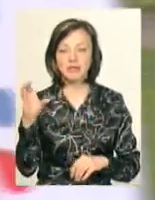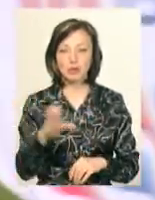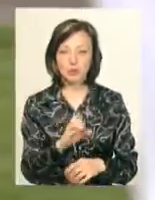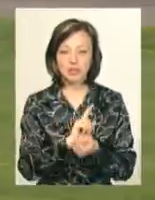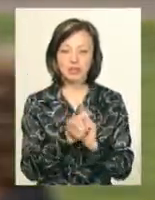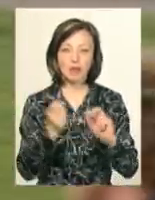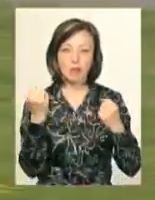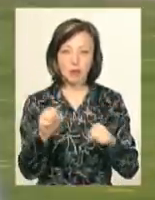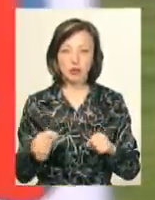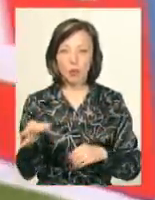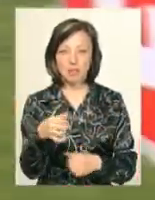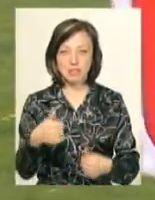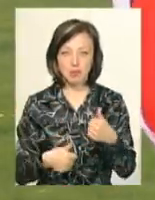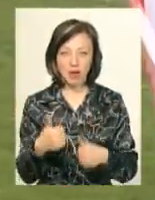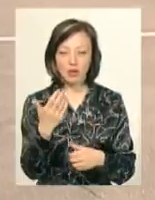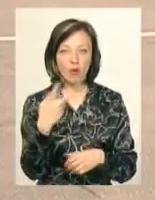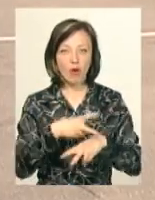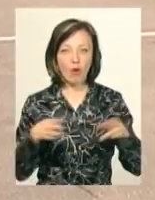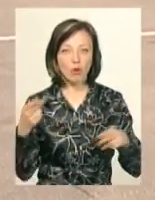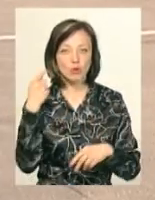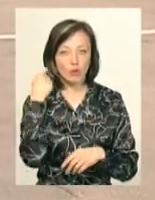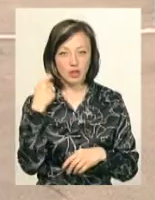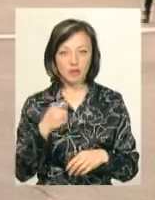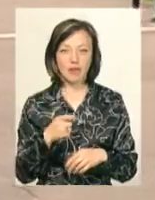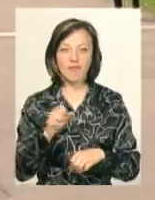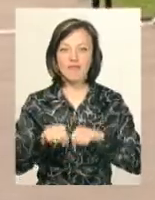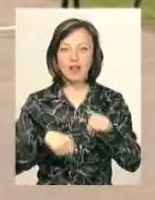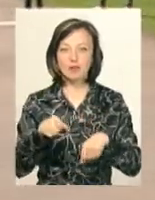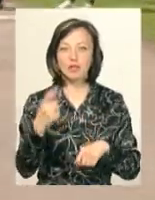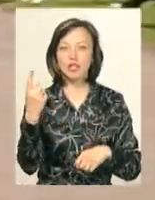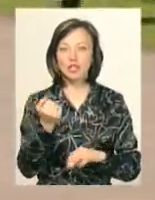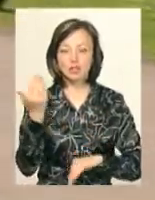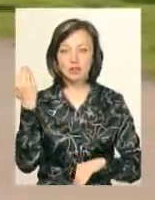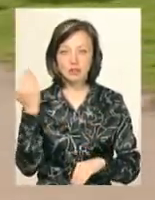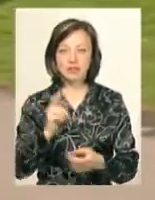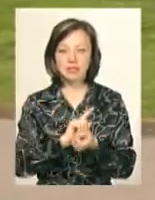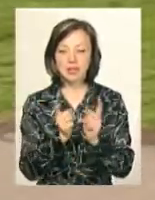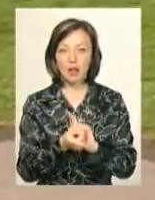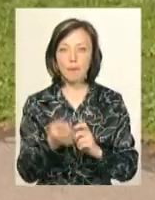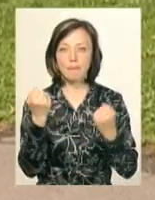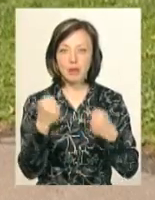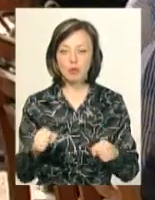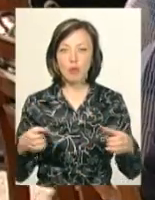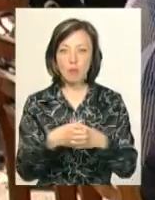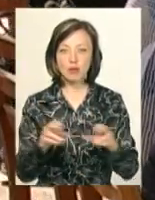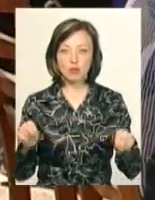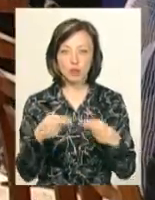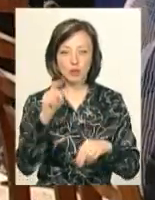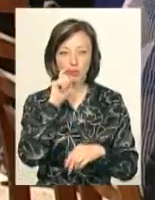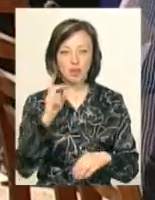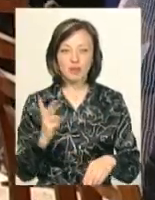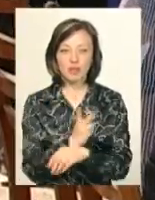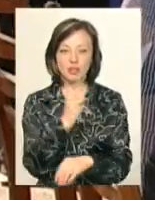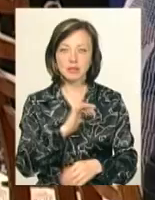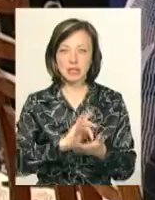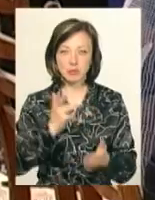став переможцем обласних змагань. Та його однолідок Олександр Криштель, велосипедисти, тиждень тому стали переможцями командного чемпіонату України та двічі